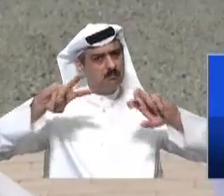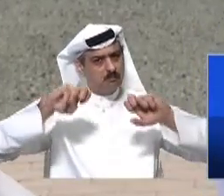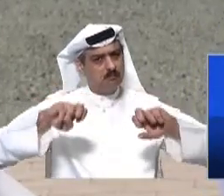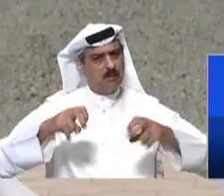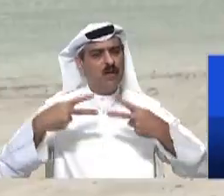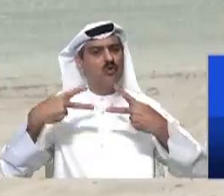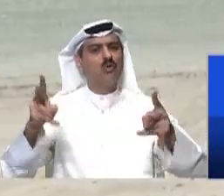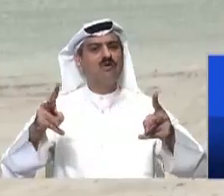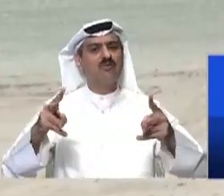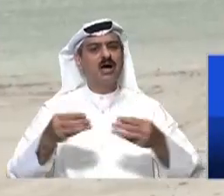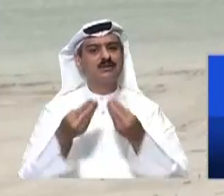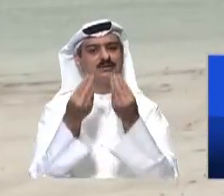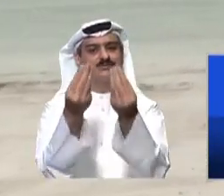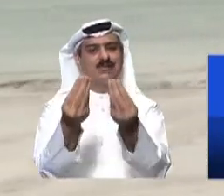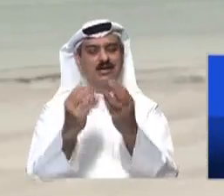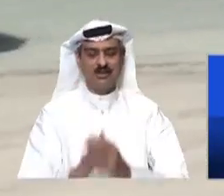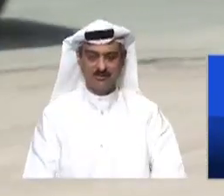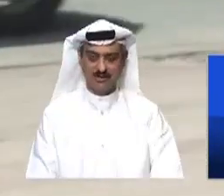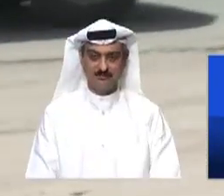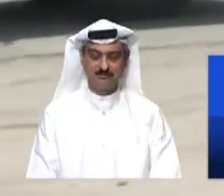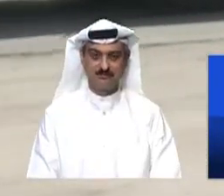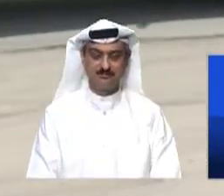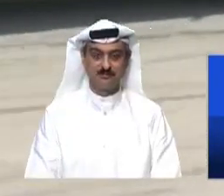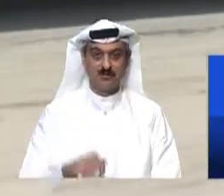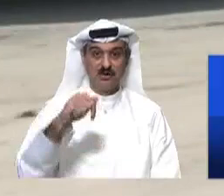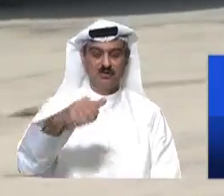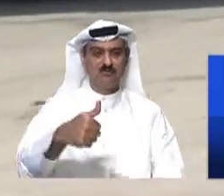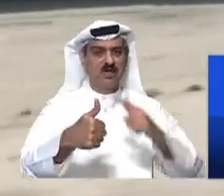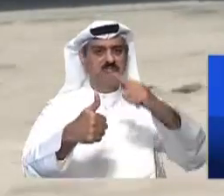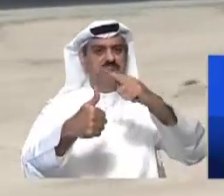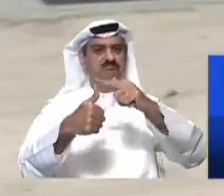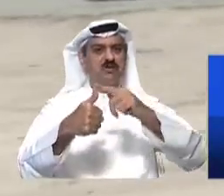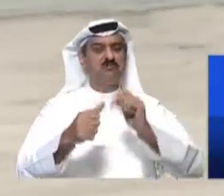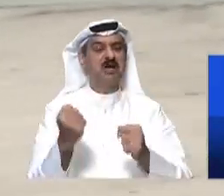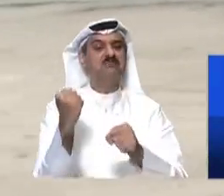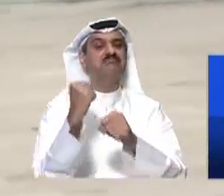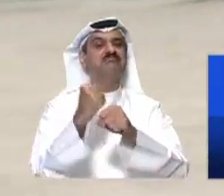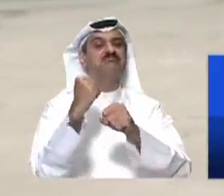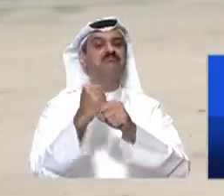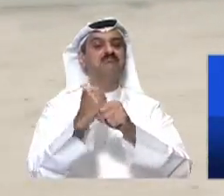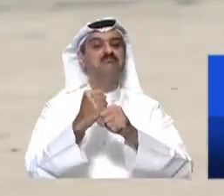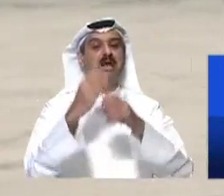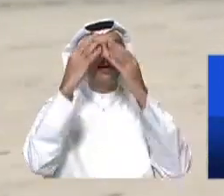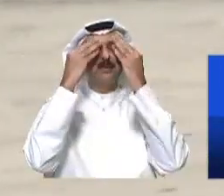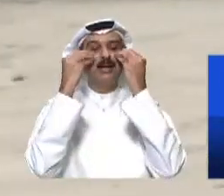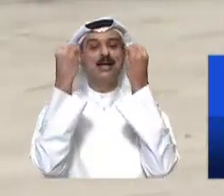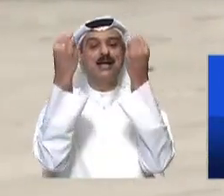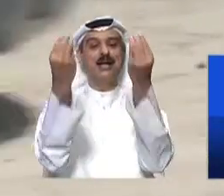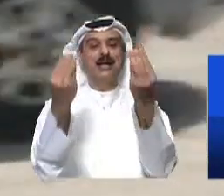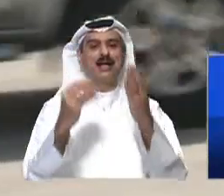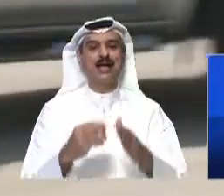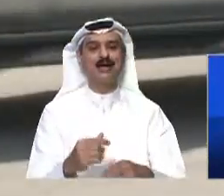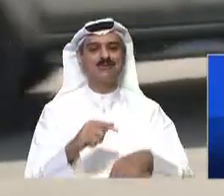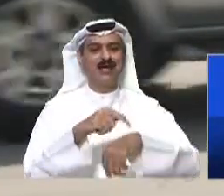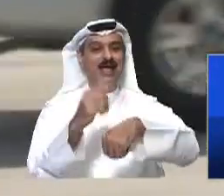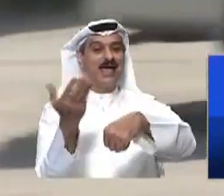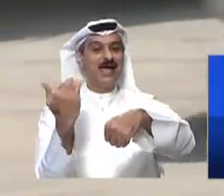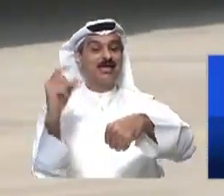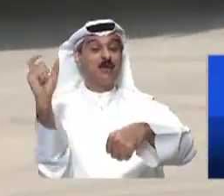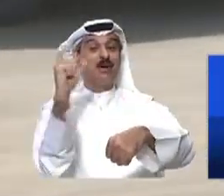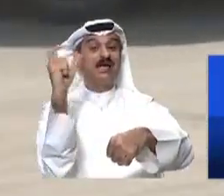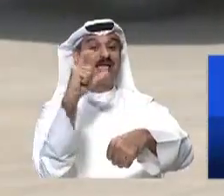في الجمعية. لا صوت يعلو على صوت الأعمال الخيرية قبل انطلاق شهر رمضان المبارك في